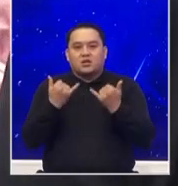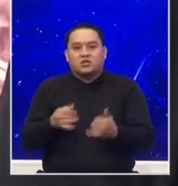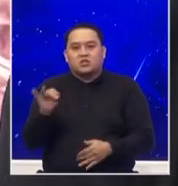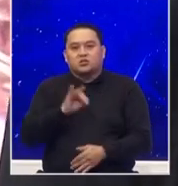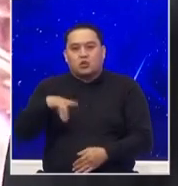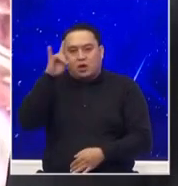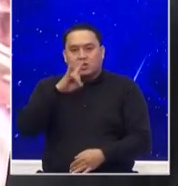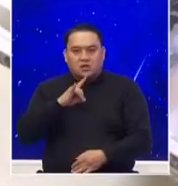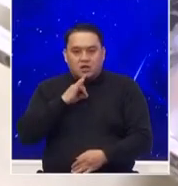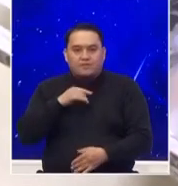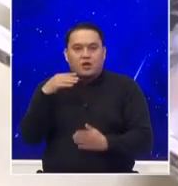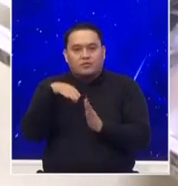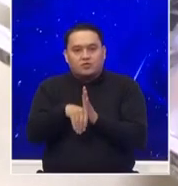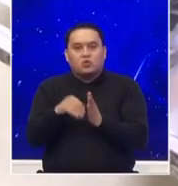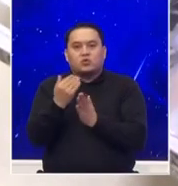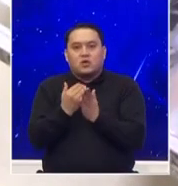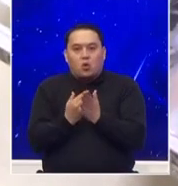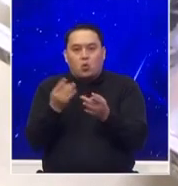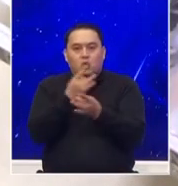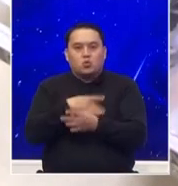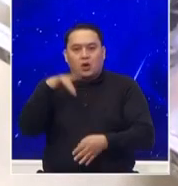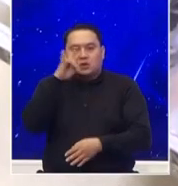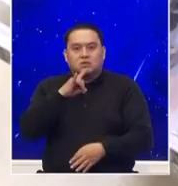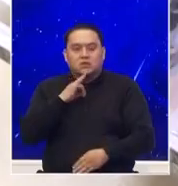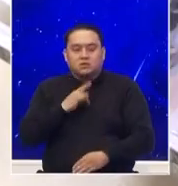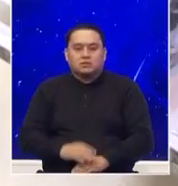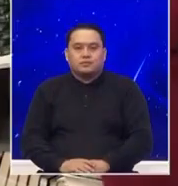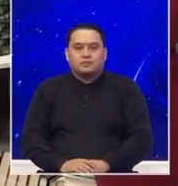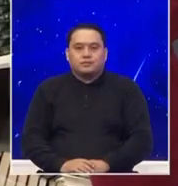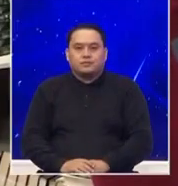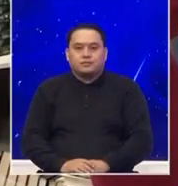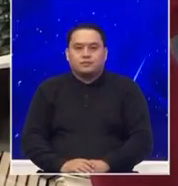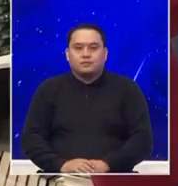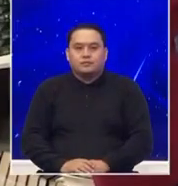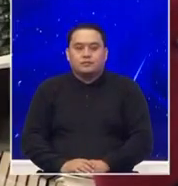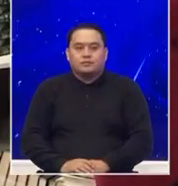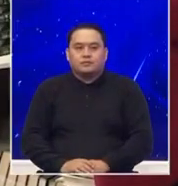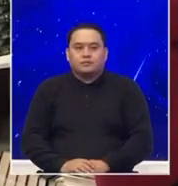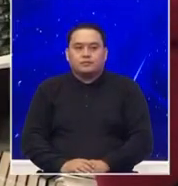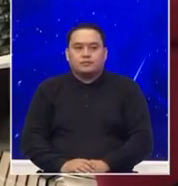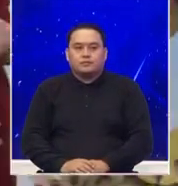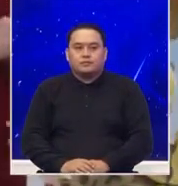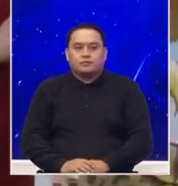истории Казахстана. В их числе заслуженный деятель культуры Казахстана Али Искабай.